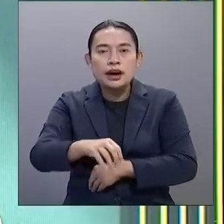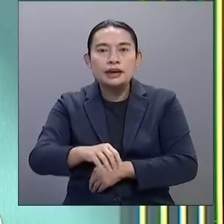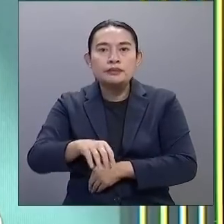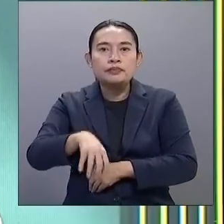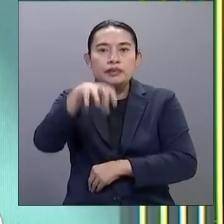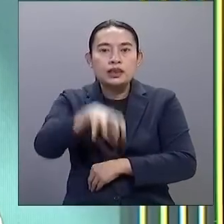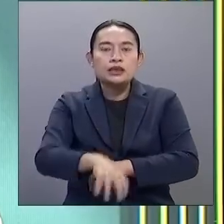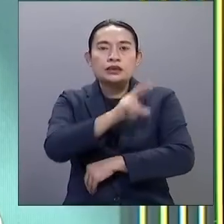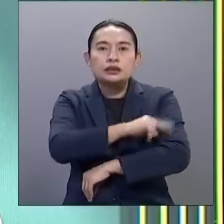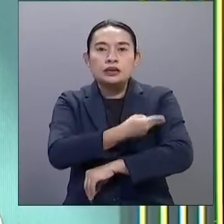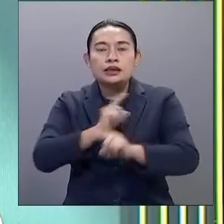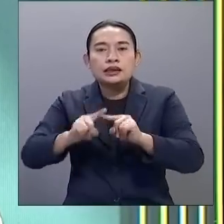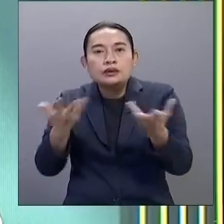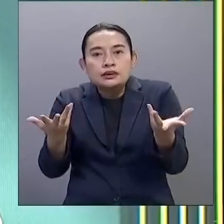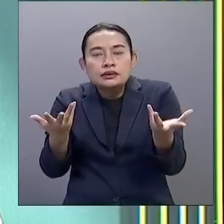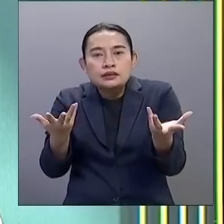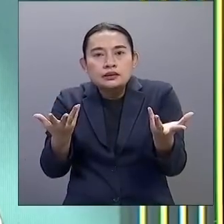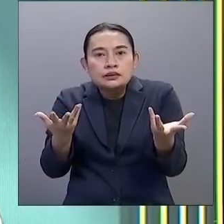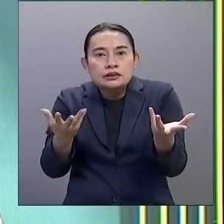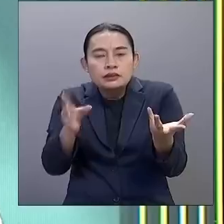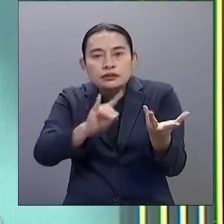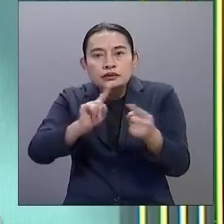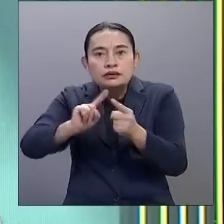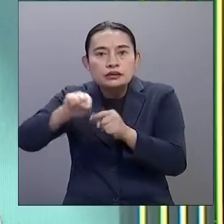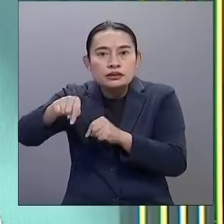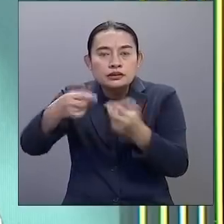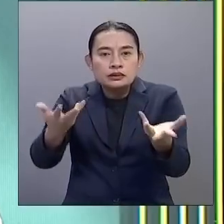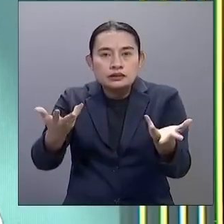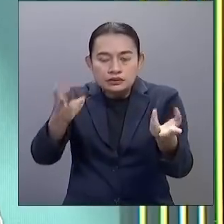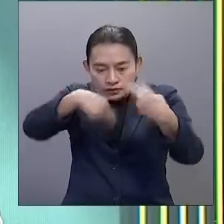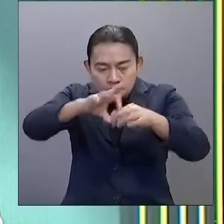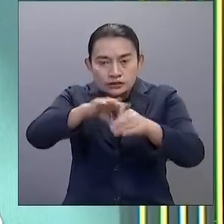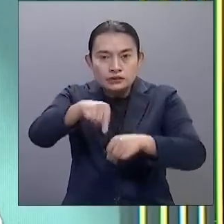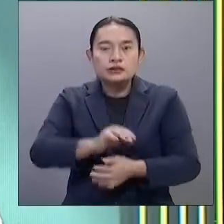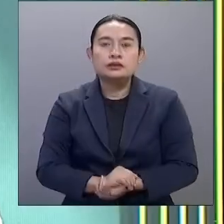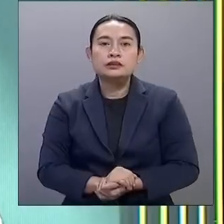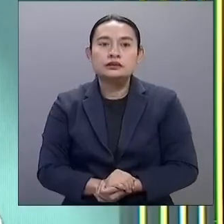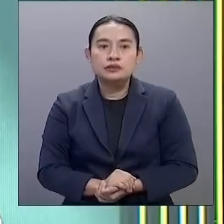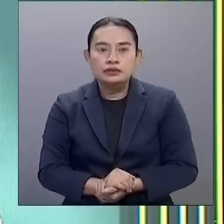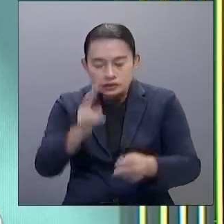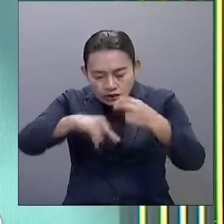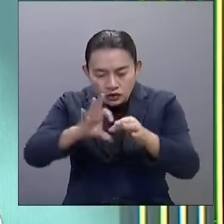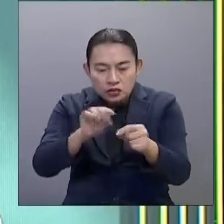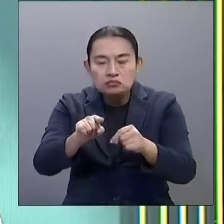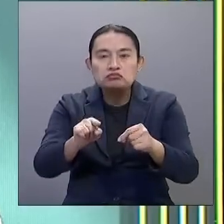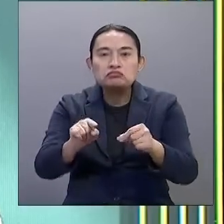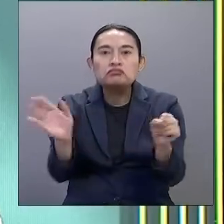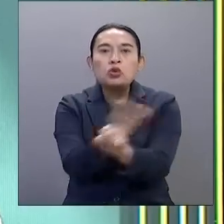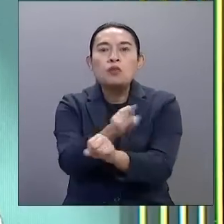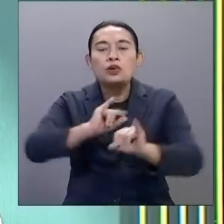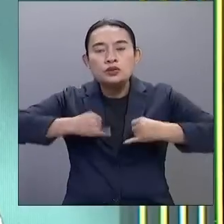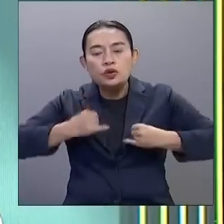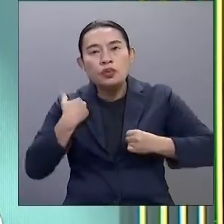์ นะครับเพื่อให้มาดูแลแมวคำว่าดูแลแมวหรือว่าสัตว์ต่างๆที่เข้ามารบกวนคุณเนี่ยนะครับมันครอบคลุมหมดเลยไม่ว่าจะมีเจ้า